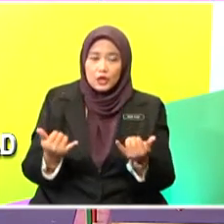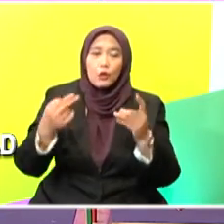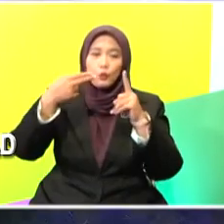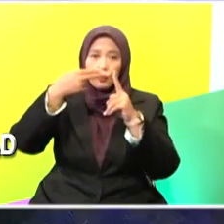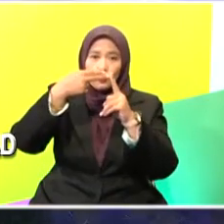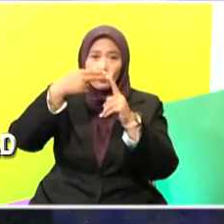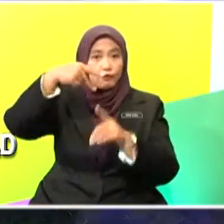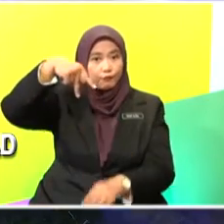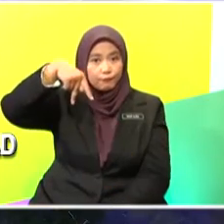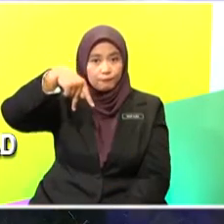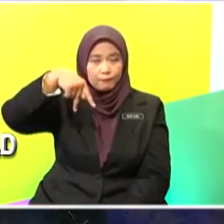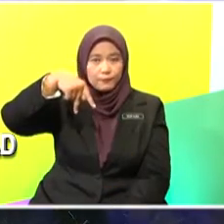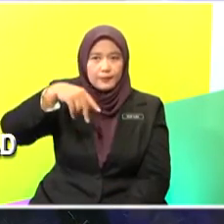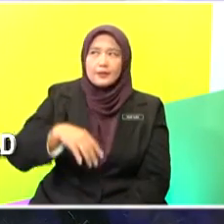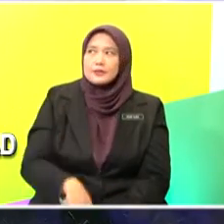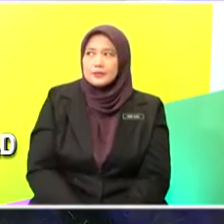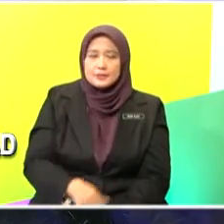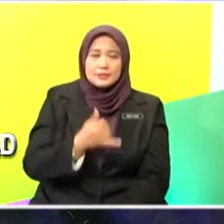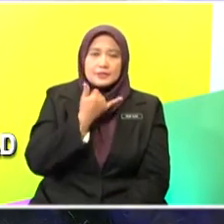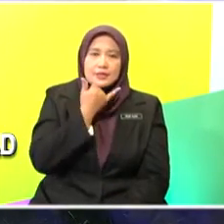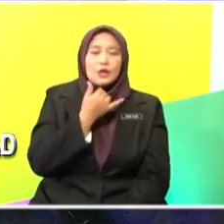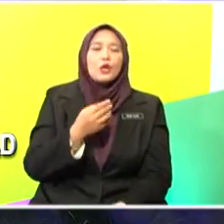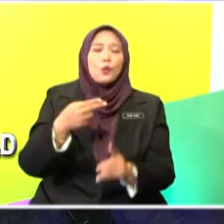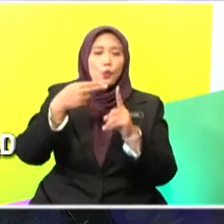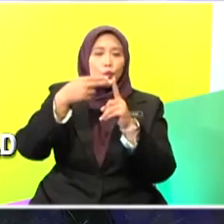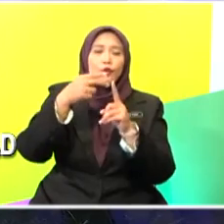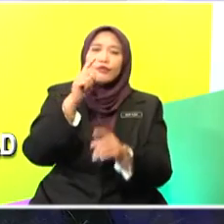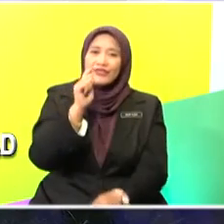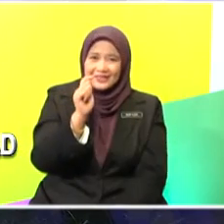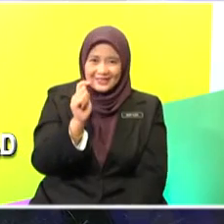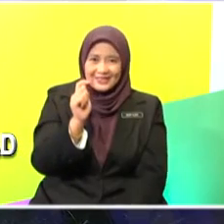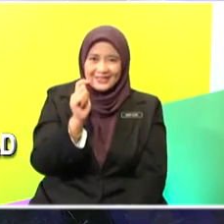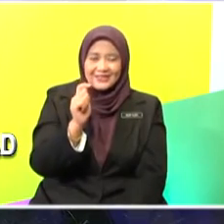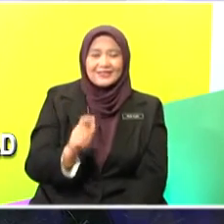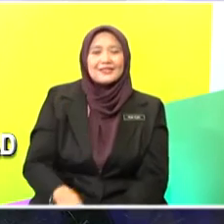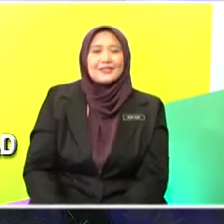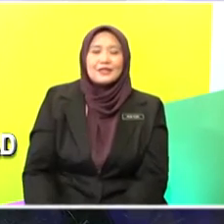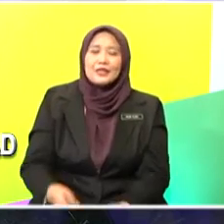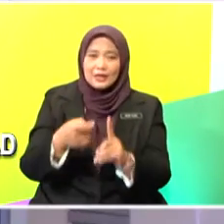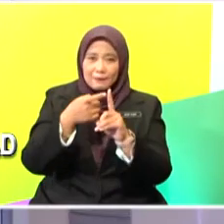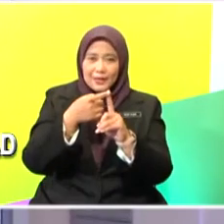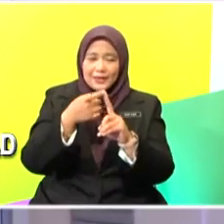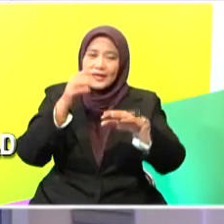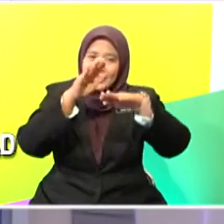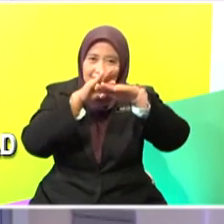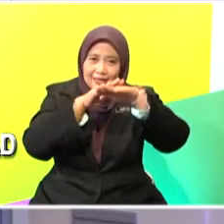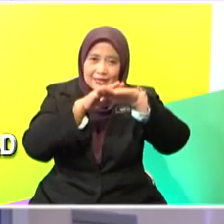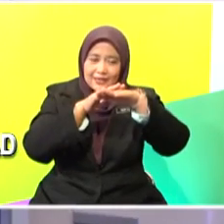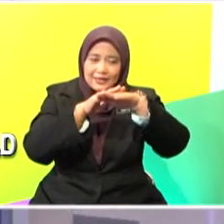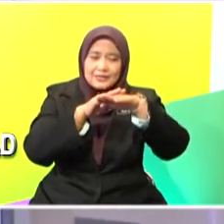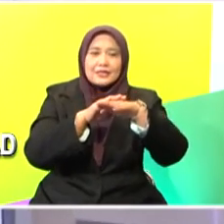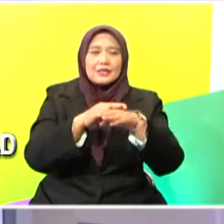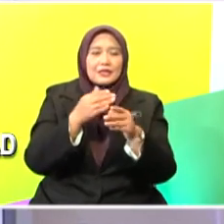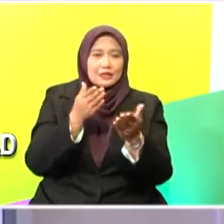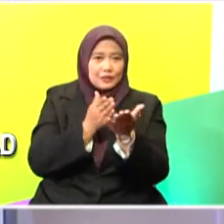tulis. Baik. Kita tarik ke bawah. Daripada atas ke bawah. Okay, atas ke bawah dan kemudian dan buat